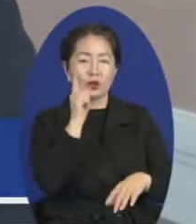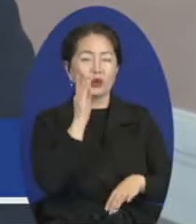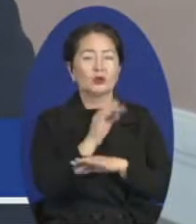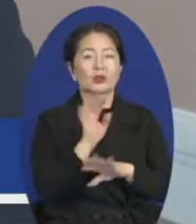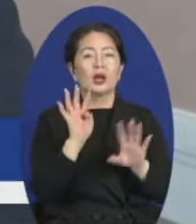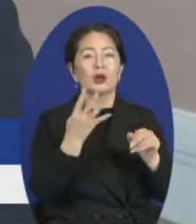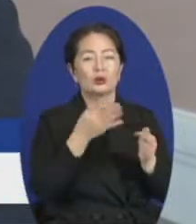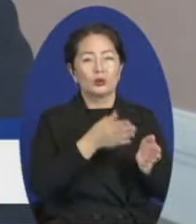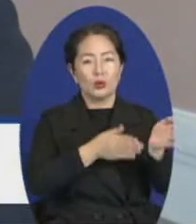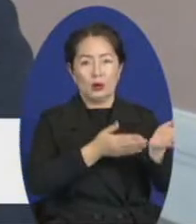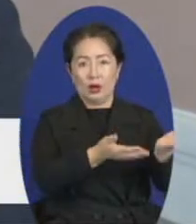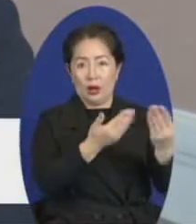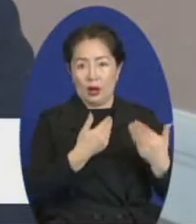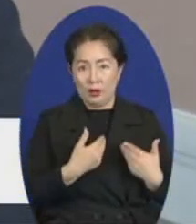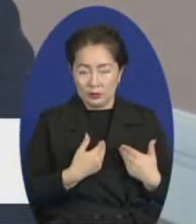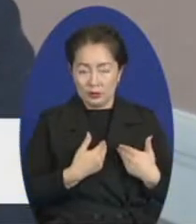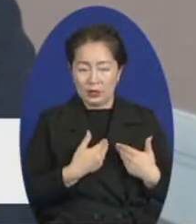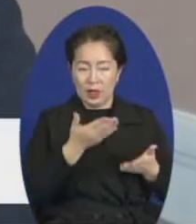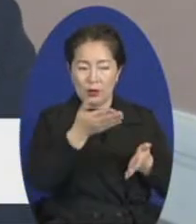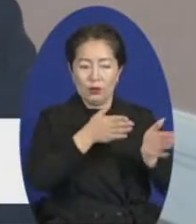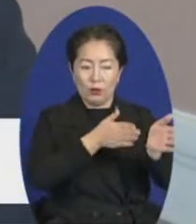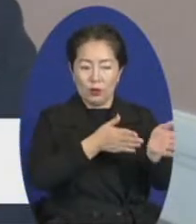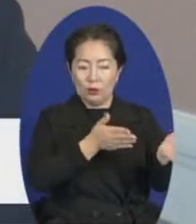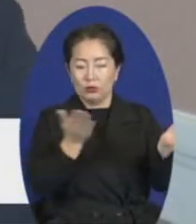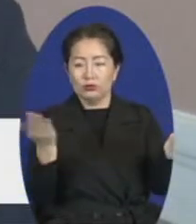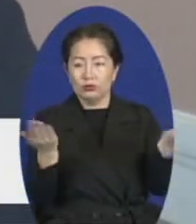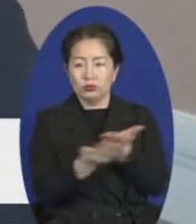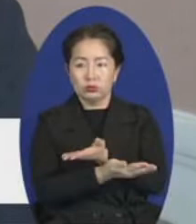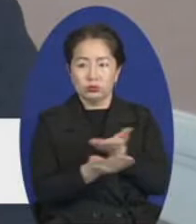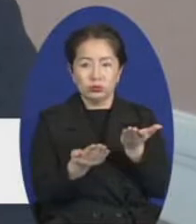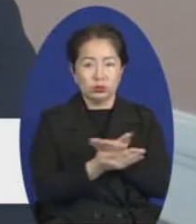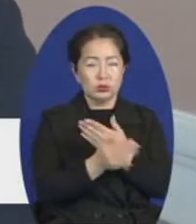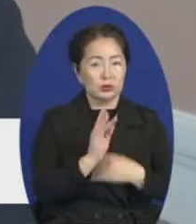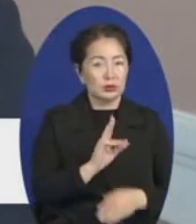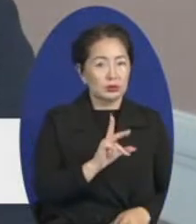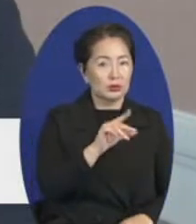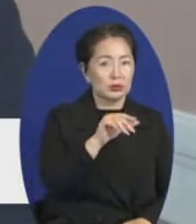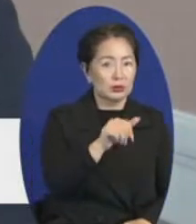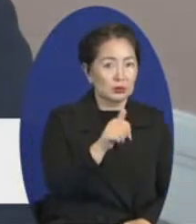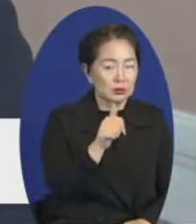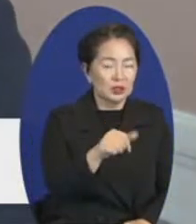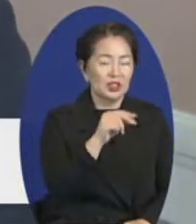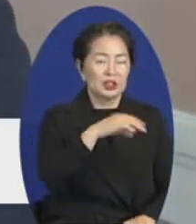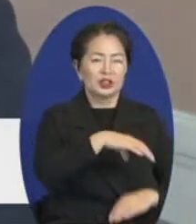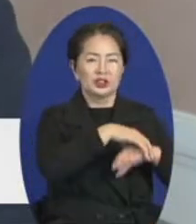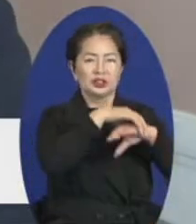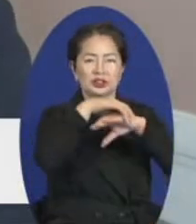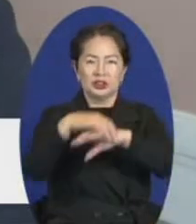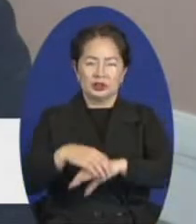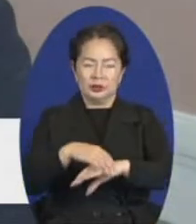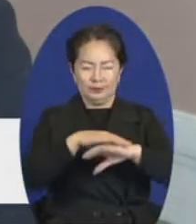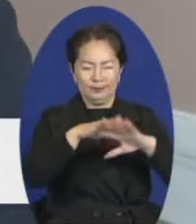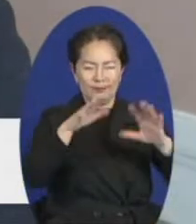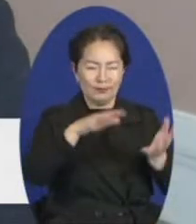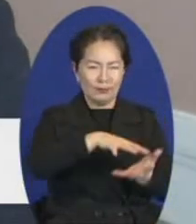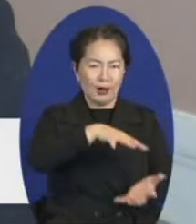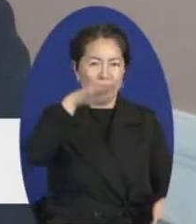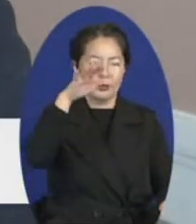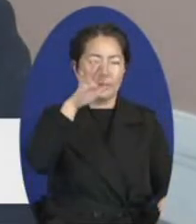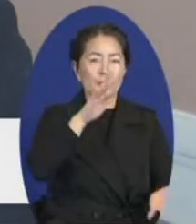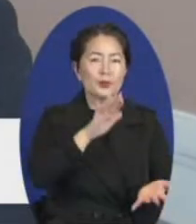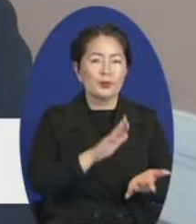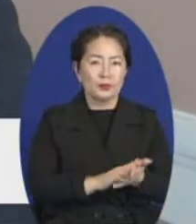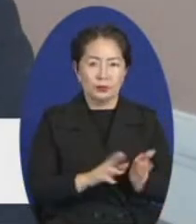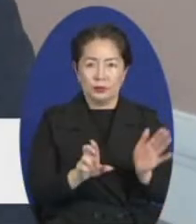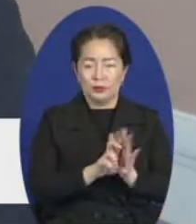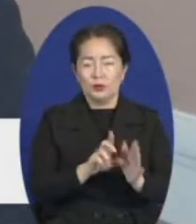эхэлсэн. Тэгэхээр хятадын төмөр зам төлөөлөгч өгч байгаа гал тэрэг солилцоо сайжирсан учраас чингэлгийн бөөгнөрөл болвол маш түргүү хугацаанд байхгүй болох юм, маш үр